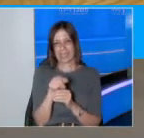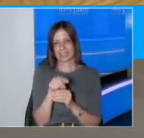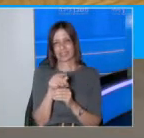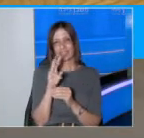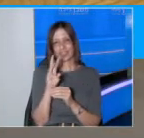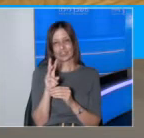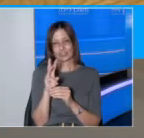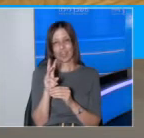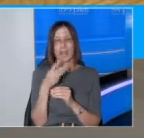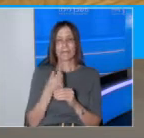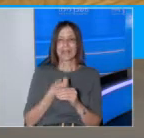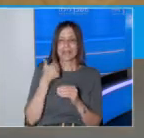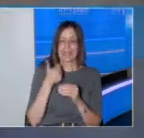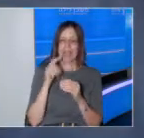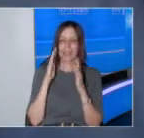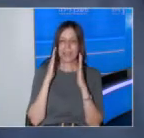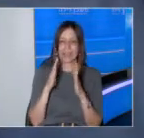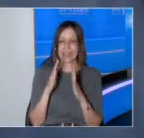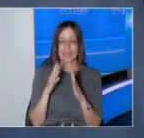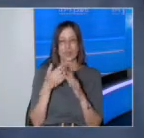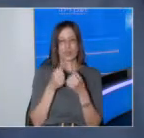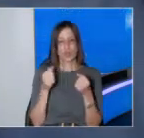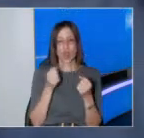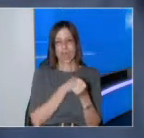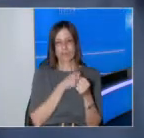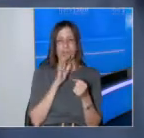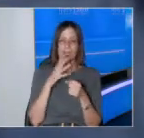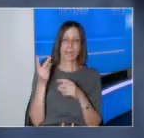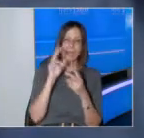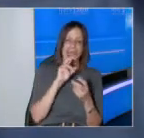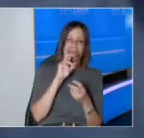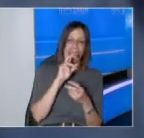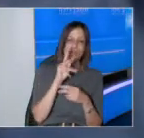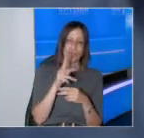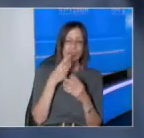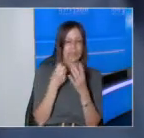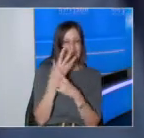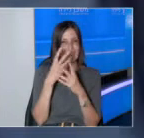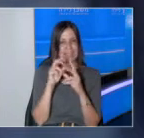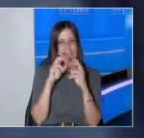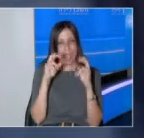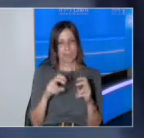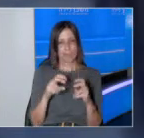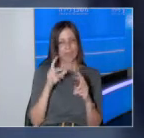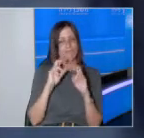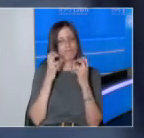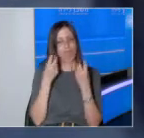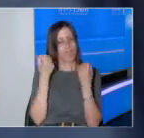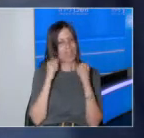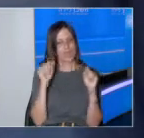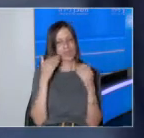שמואל שטח, מנכ"ל תנועת נאמני תורה ועבודה, וגם דוקטור רם פרומן, מקימי עמותת הפורום החילוני, תודה